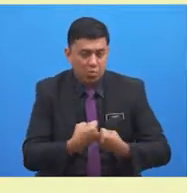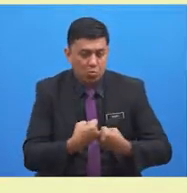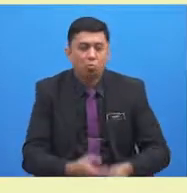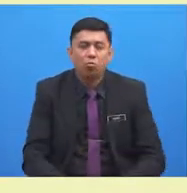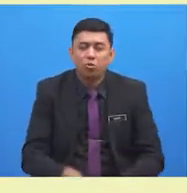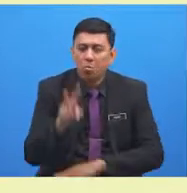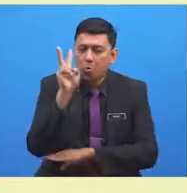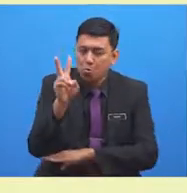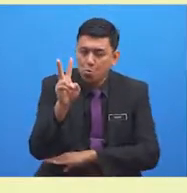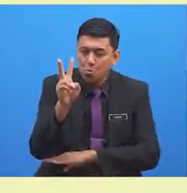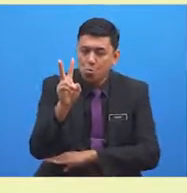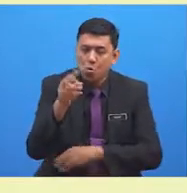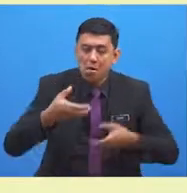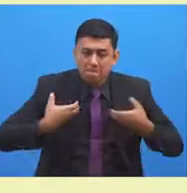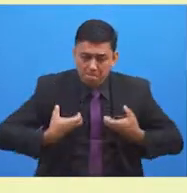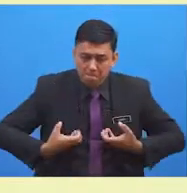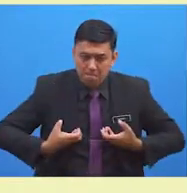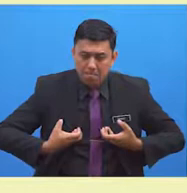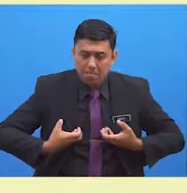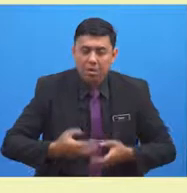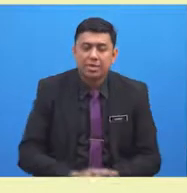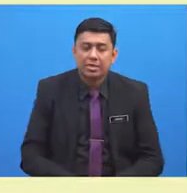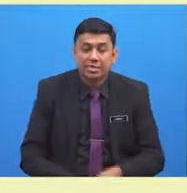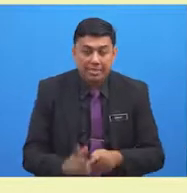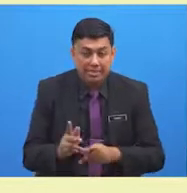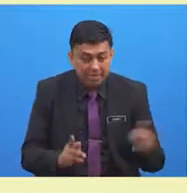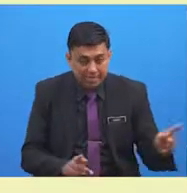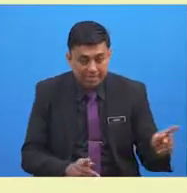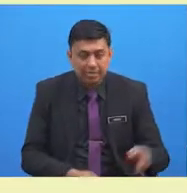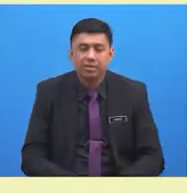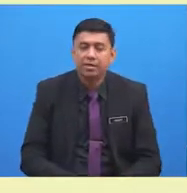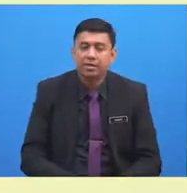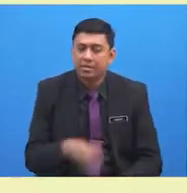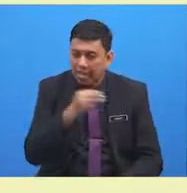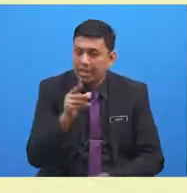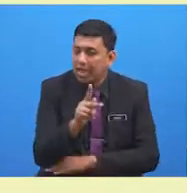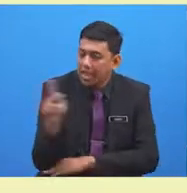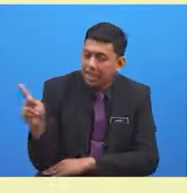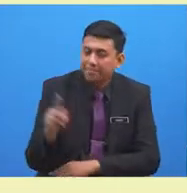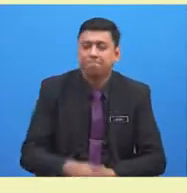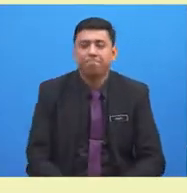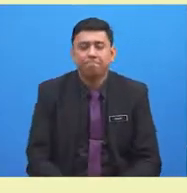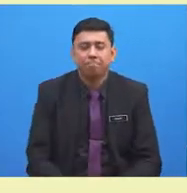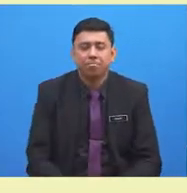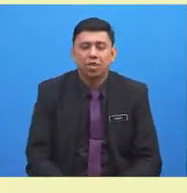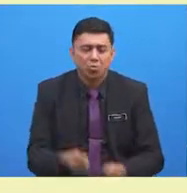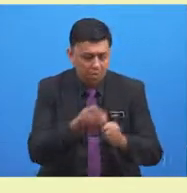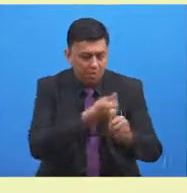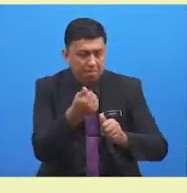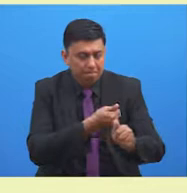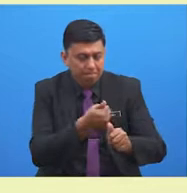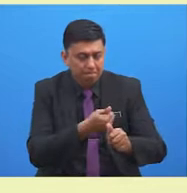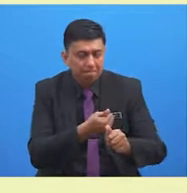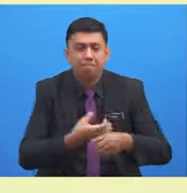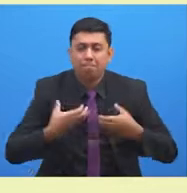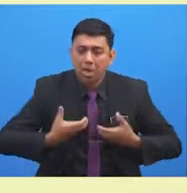dua paru-paru iaitu di sebelah kiri rongga dada dan di sebelah kanan. Setiap paru-paru